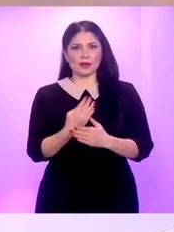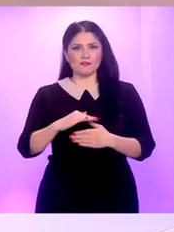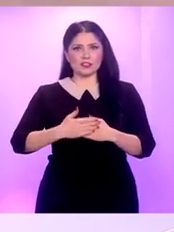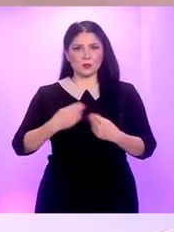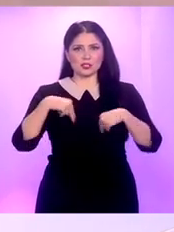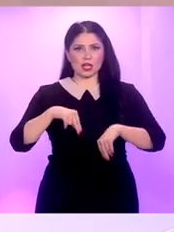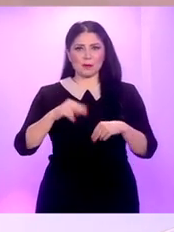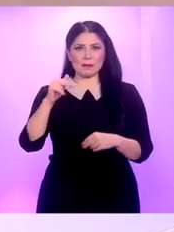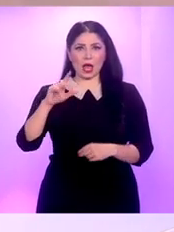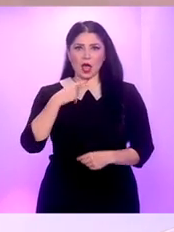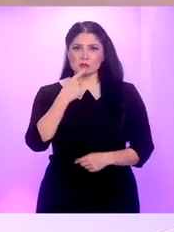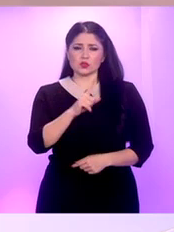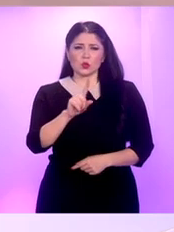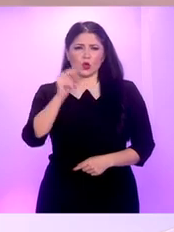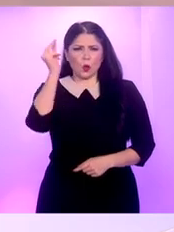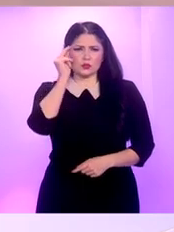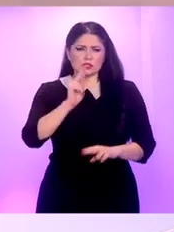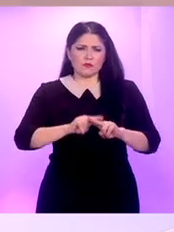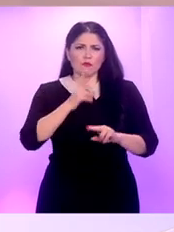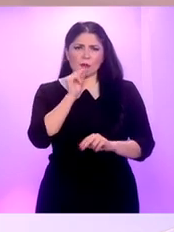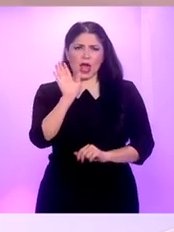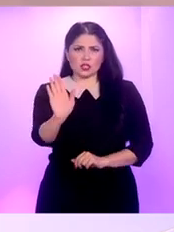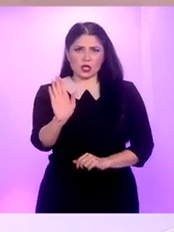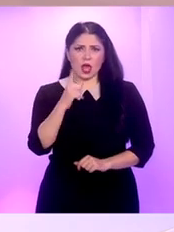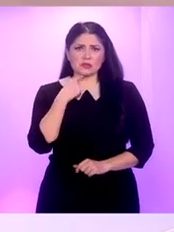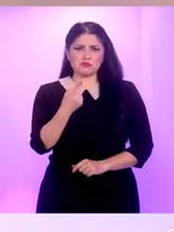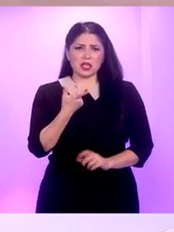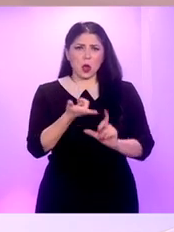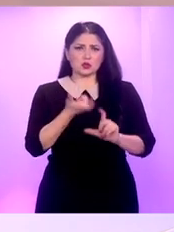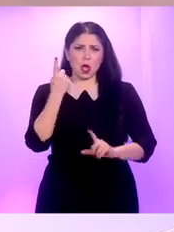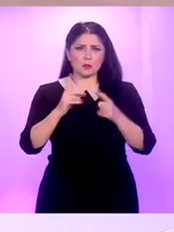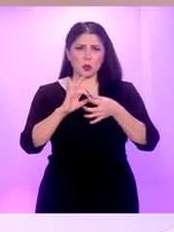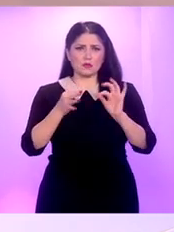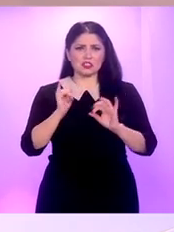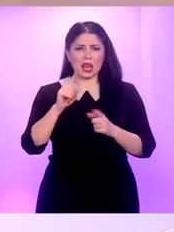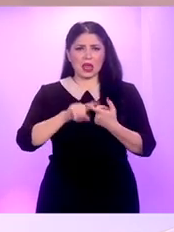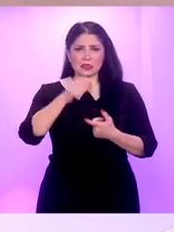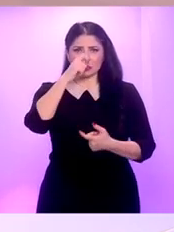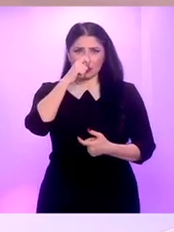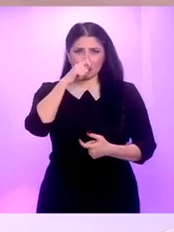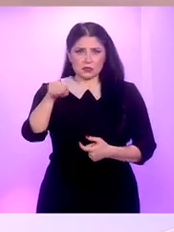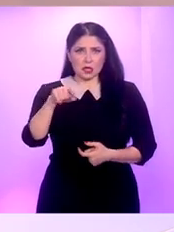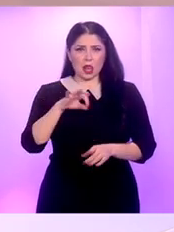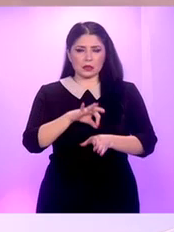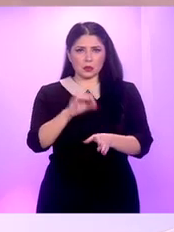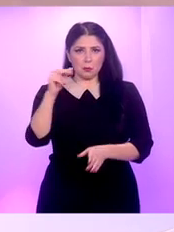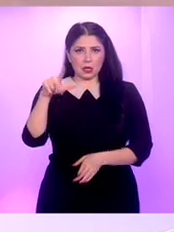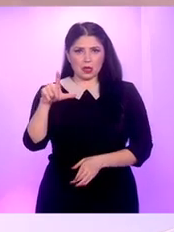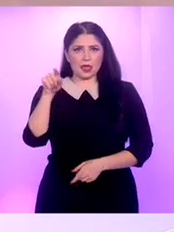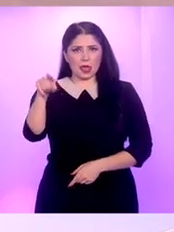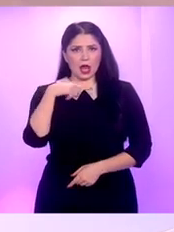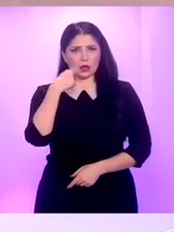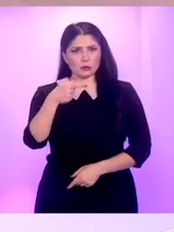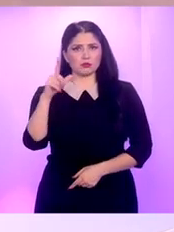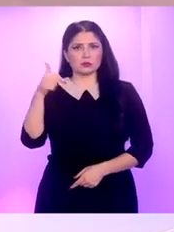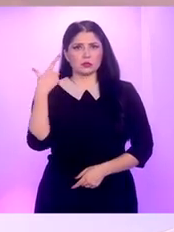că a folosit o exprimare care nu îl caracterizează. El spune că i-au fost scoase din context și spusele referitoare la demisia liderului PNL. Acesta